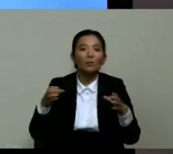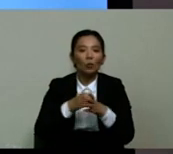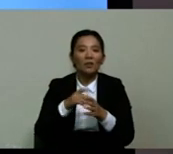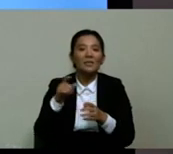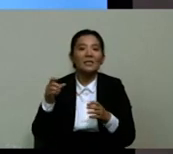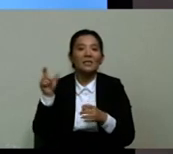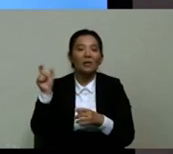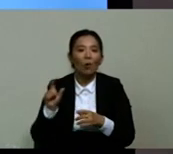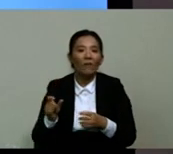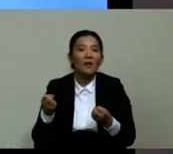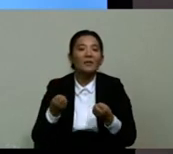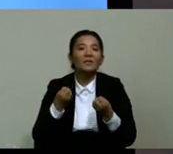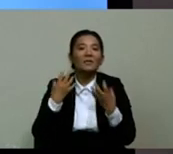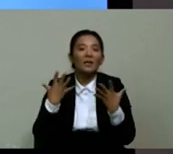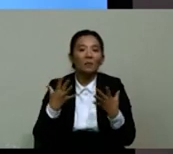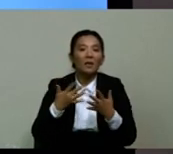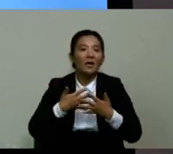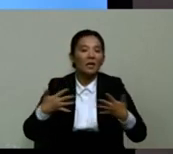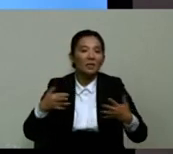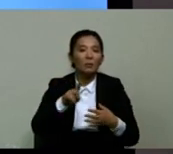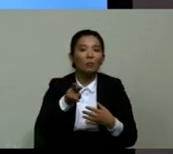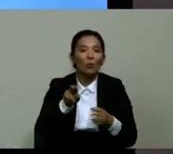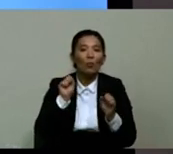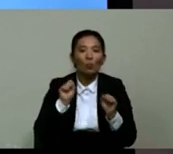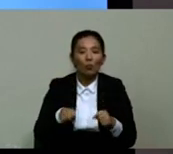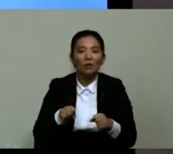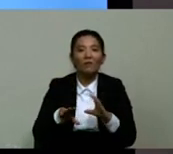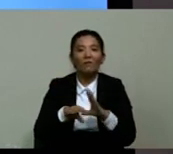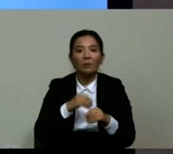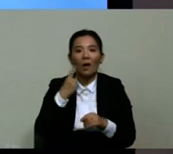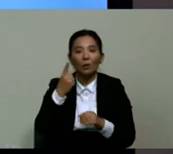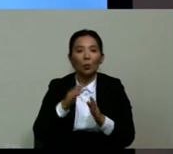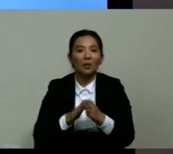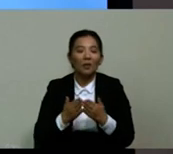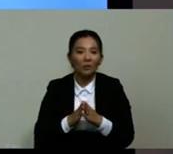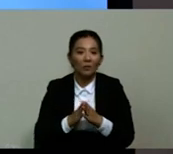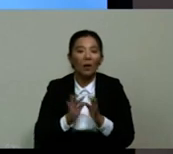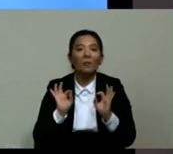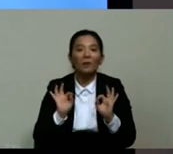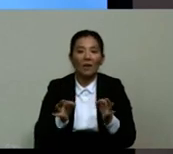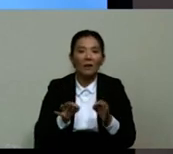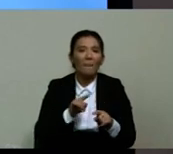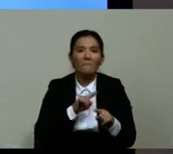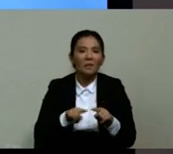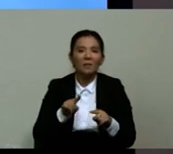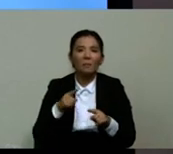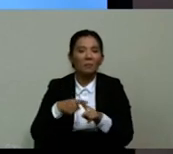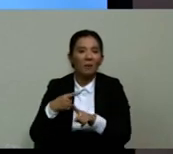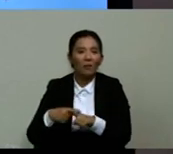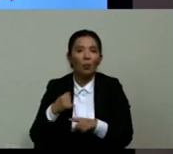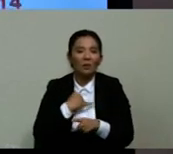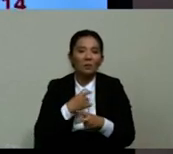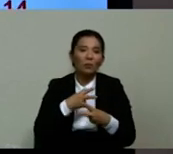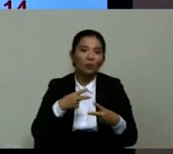стихов. Сколькими разными способами мы можем выбрать одну книгу? Правильно, быстренько мы прибавили, и у